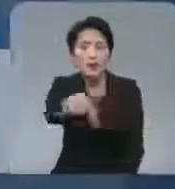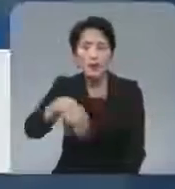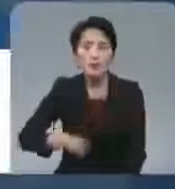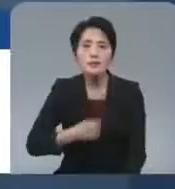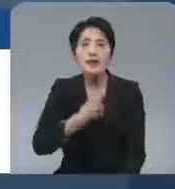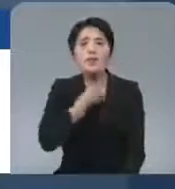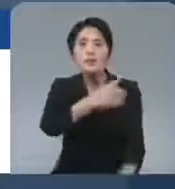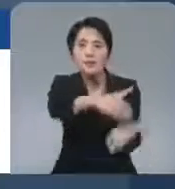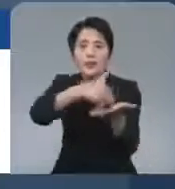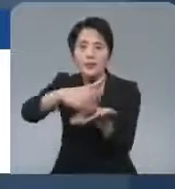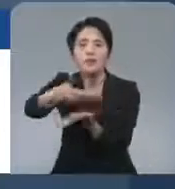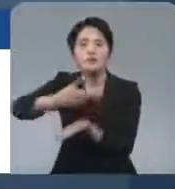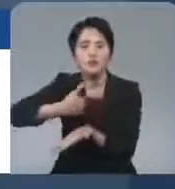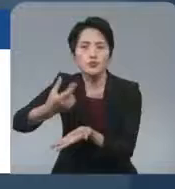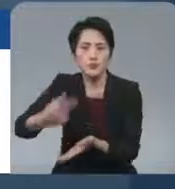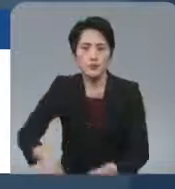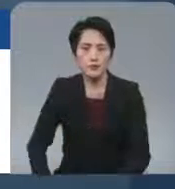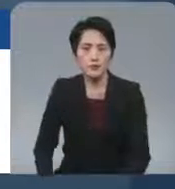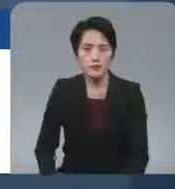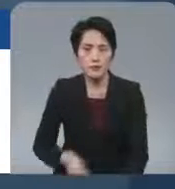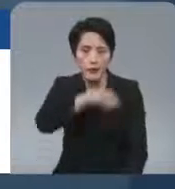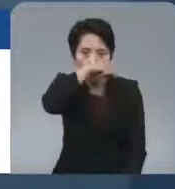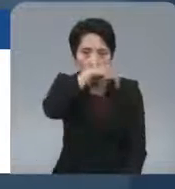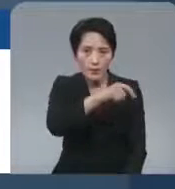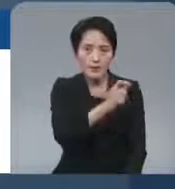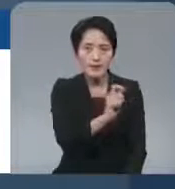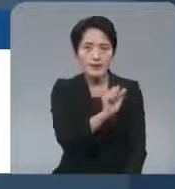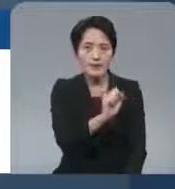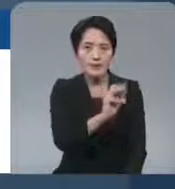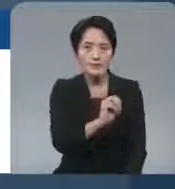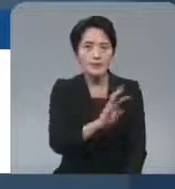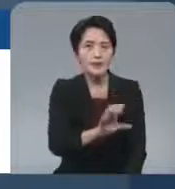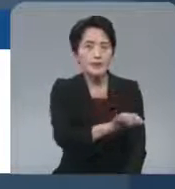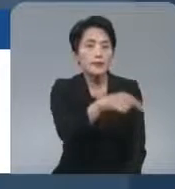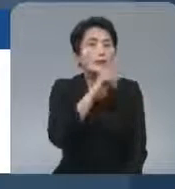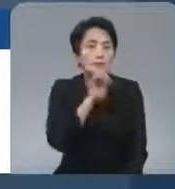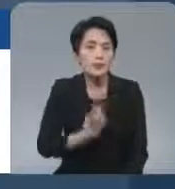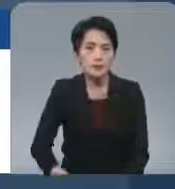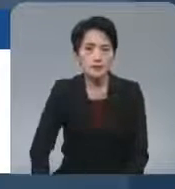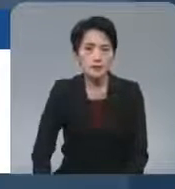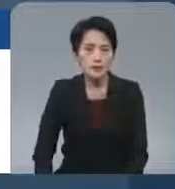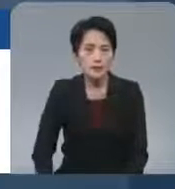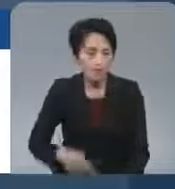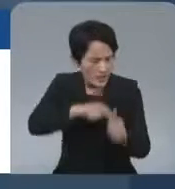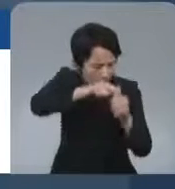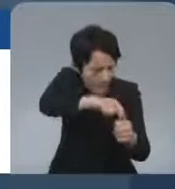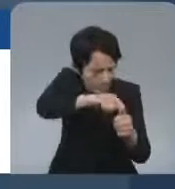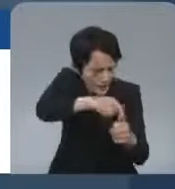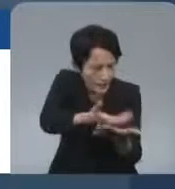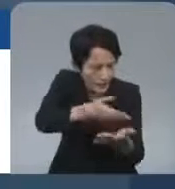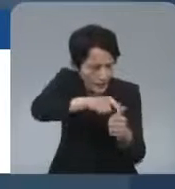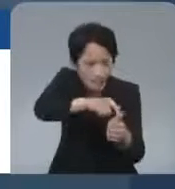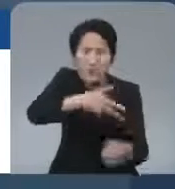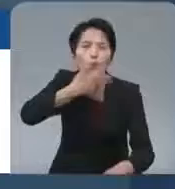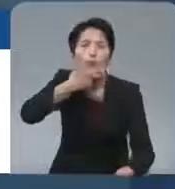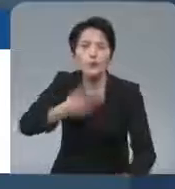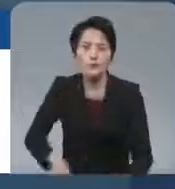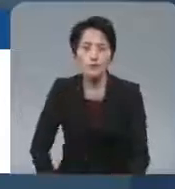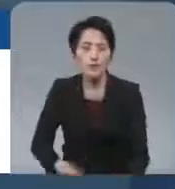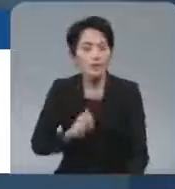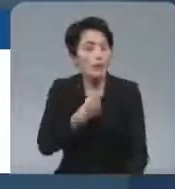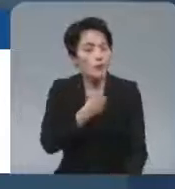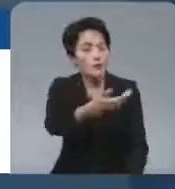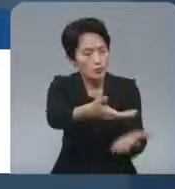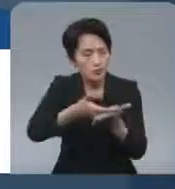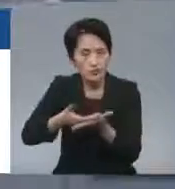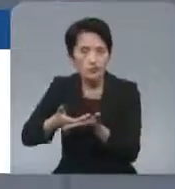话的所有企业的负责人都表示，提交资料是一项好提议。吉娜·雷蒙多说，扩大半导体